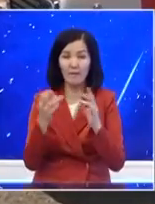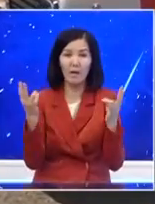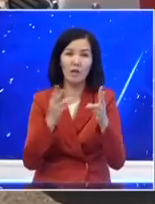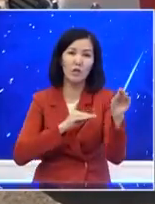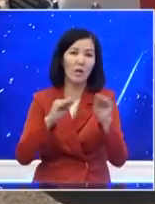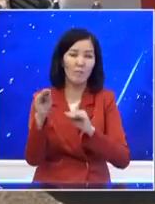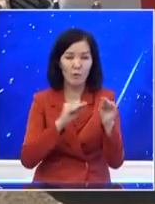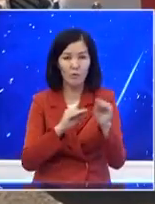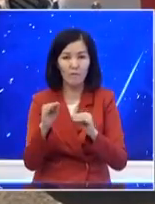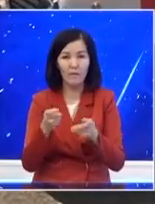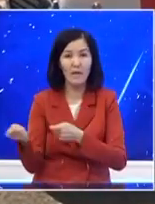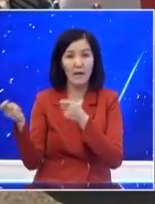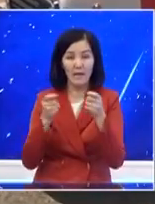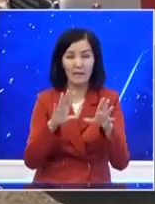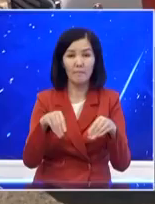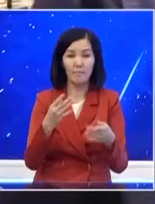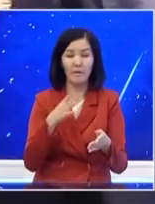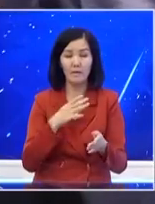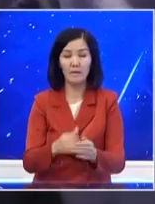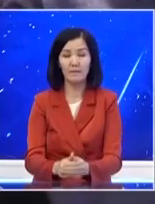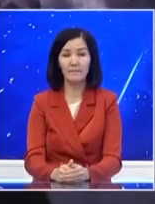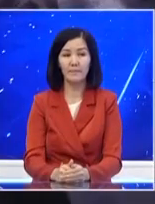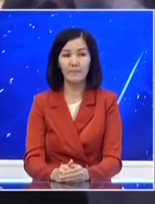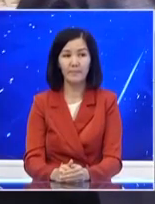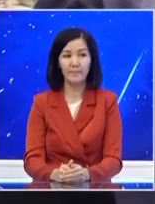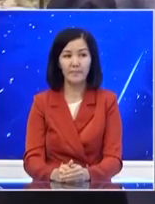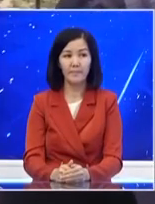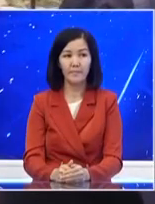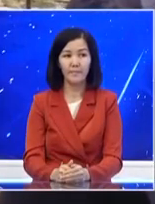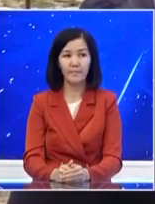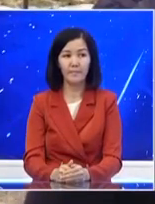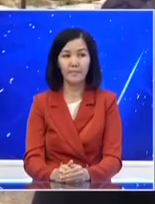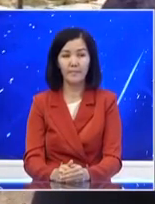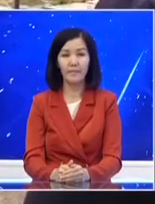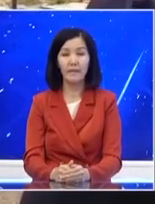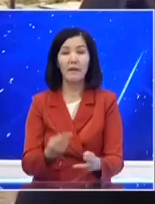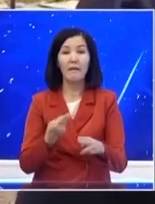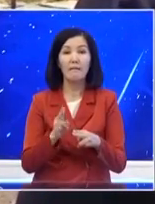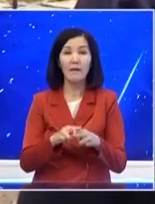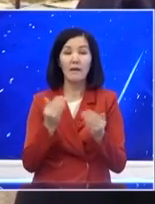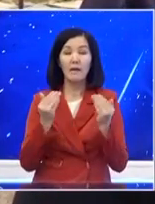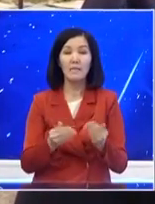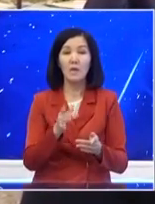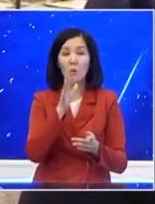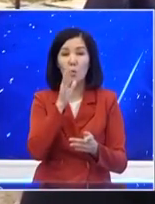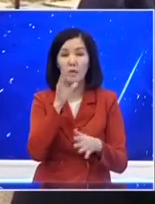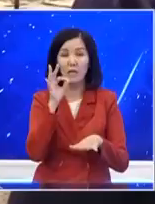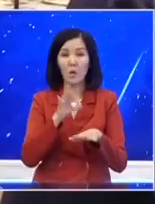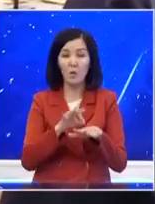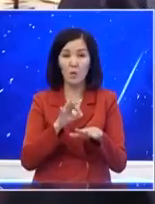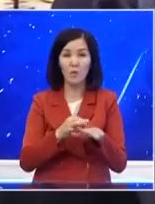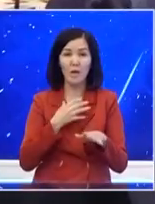құрал жабдықтарды да әкеліп тұрады. Вот это заболевание, которое коронавирус. Дәл қазір мына елді дендеген індет